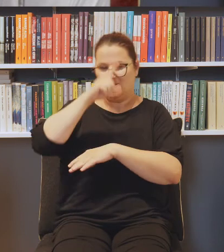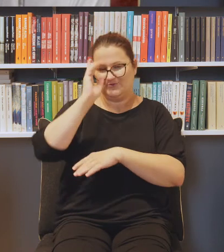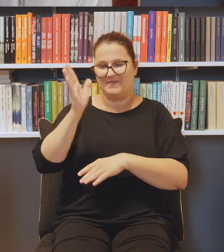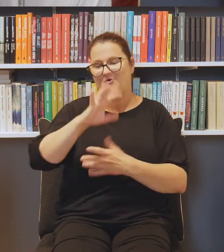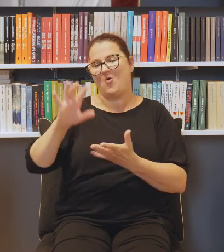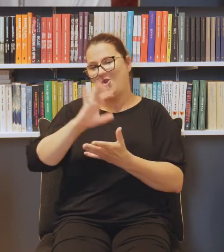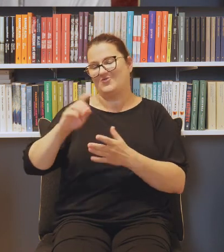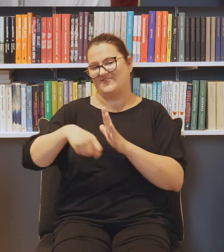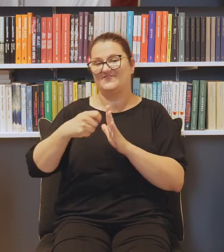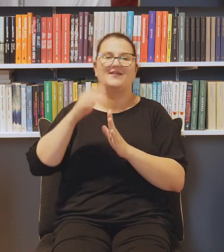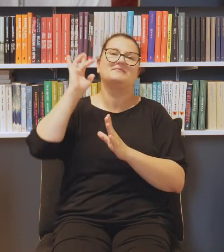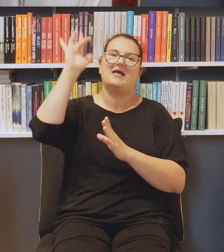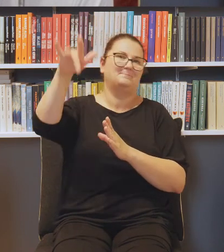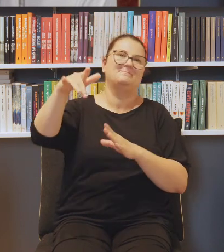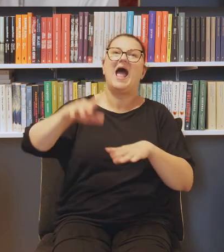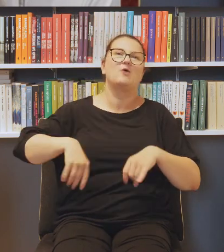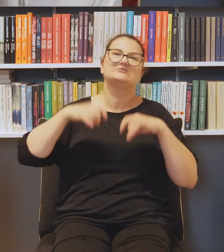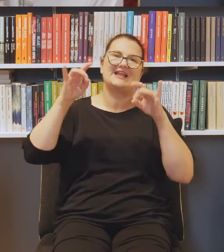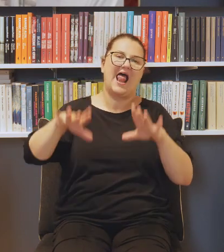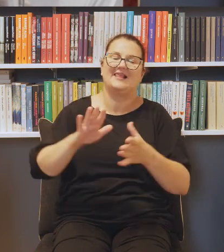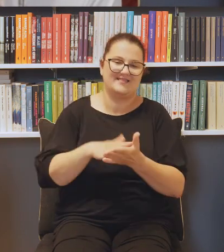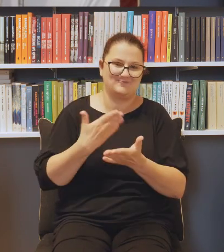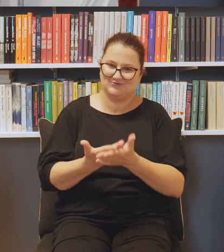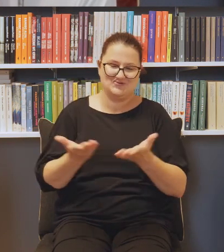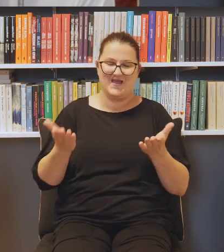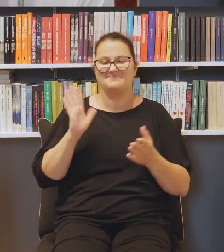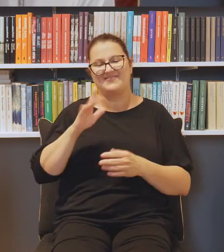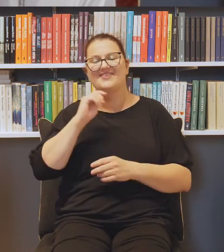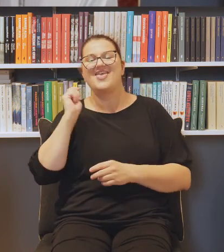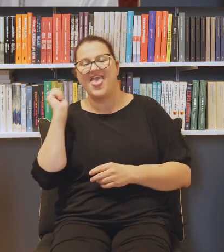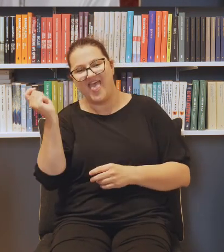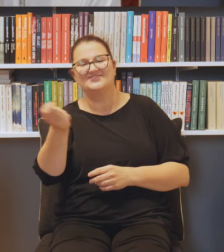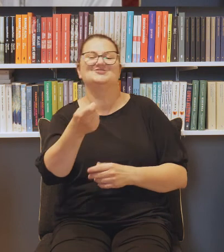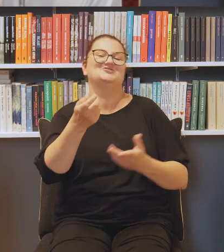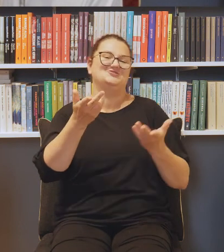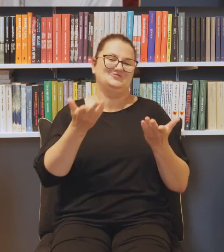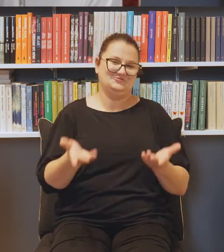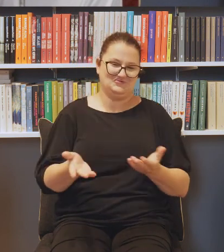tam w Australii. A ja będę jeździł i tam...